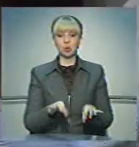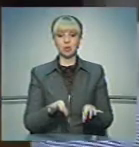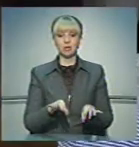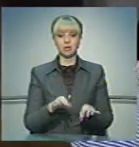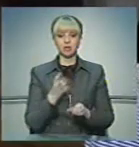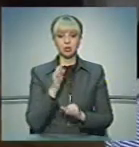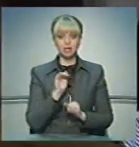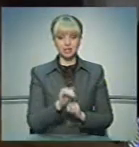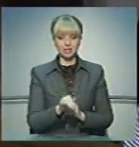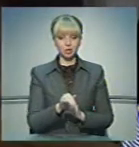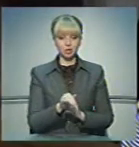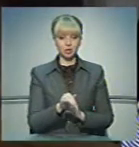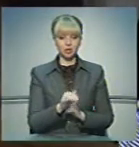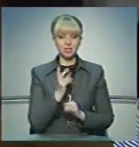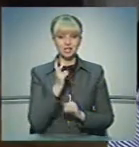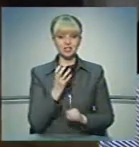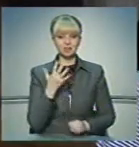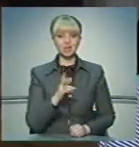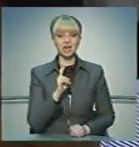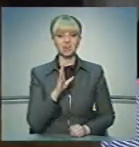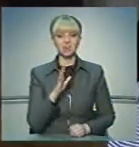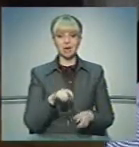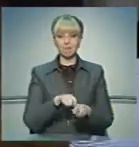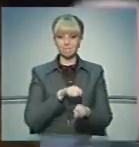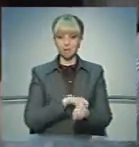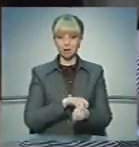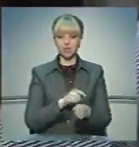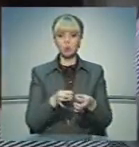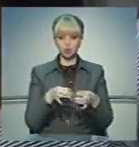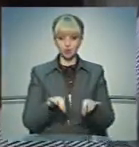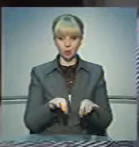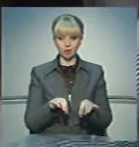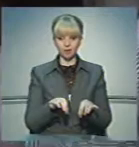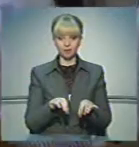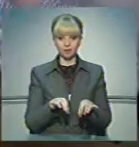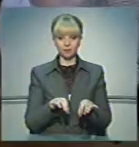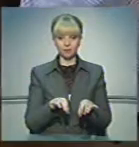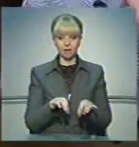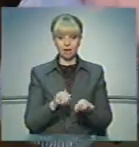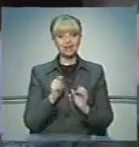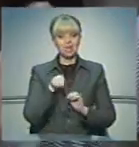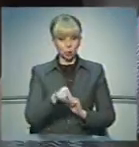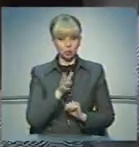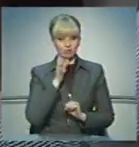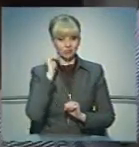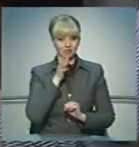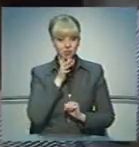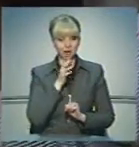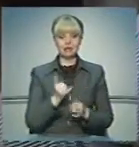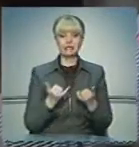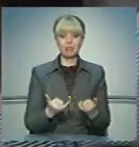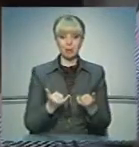4 тисячі 250 квадратних метрів дозволено на той час. І